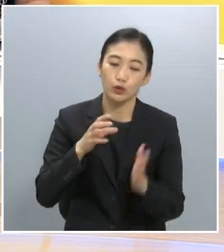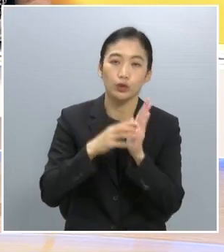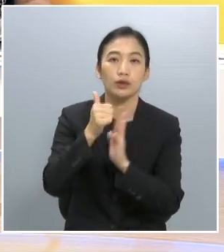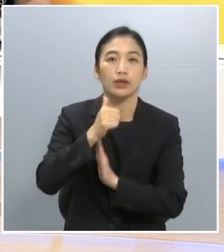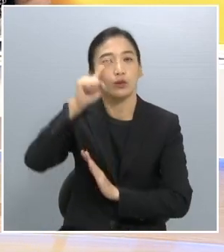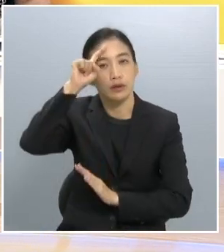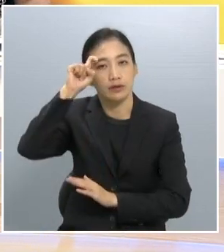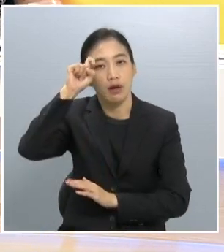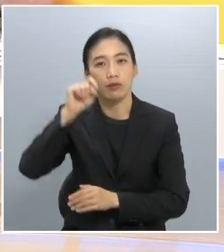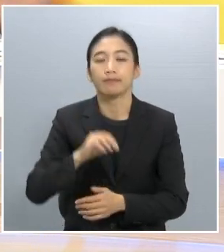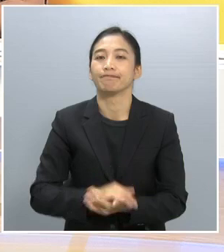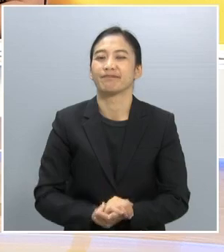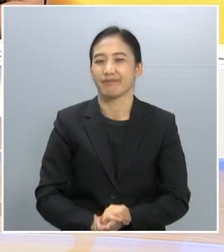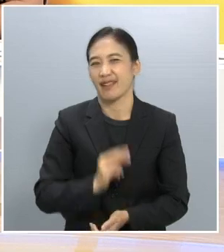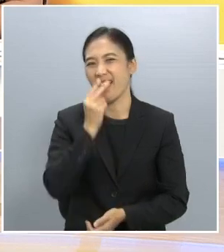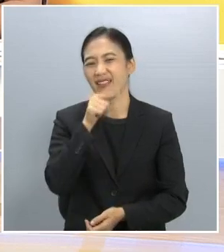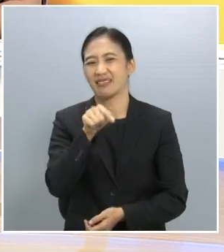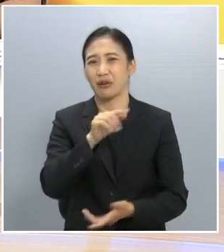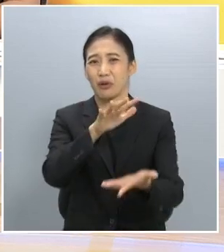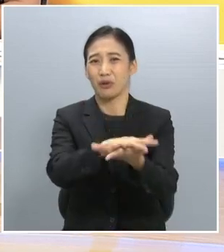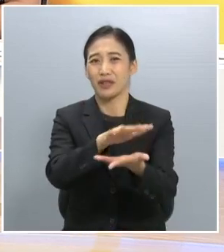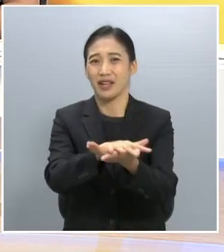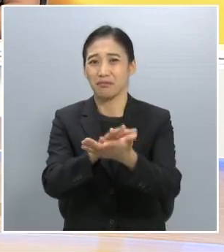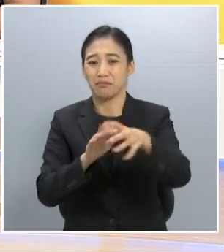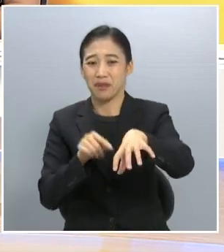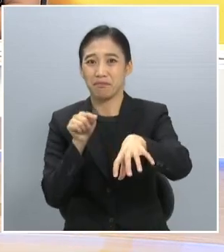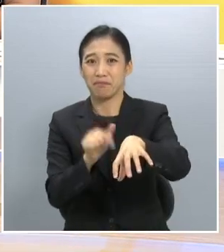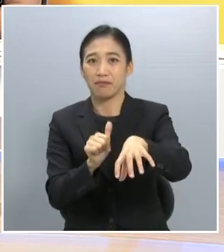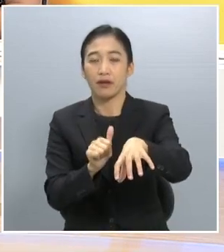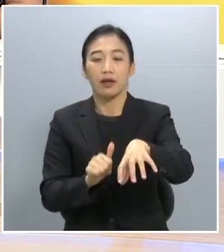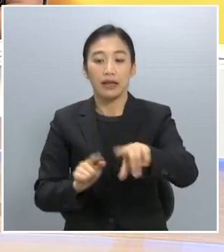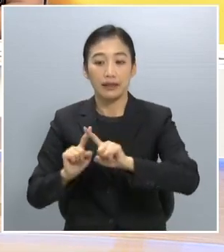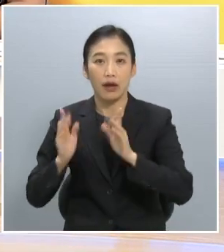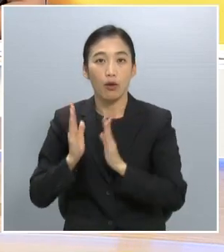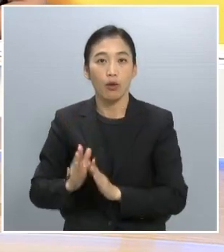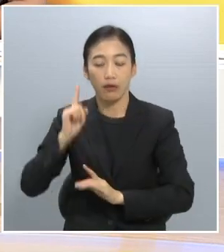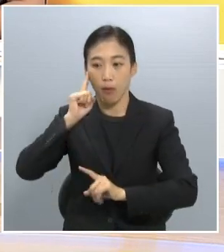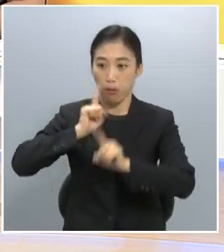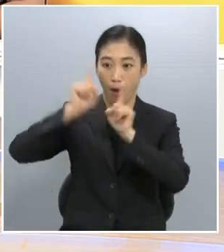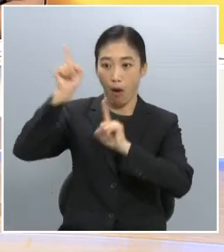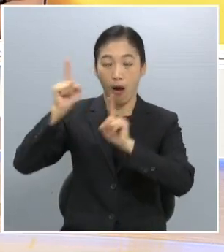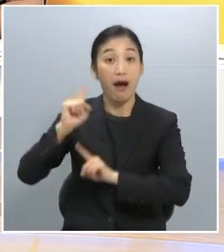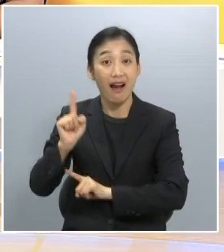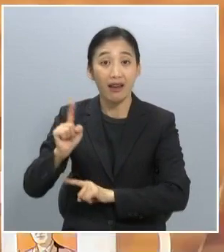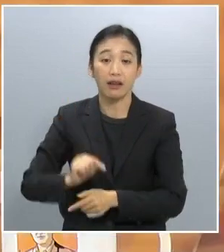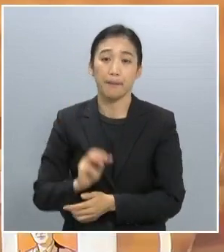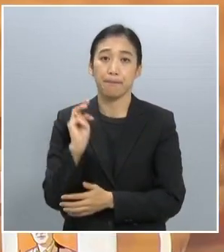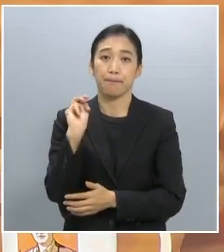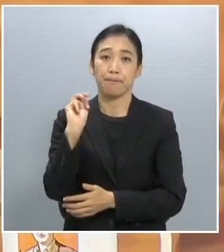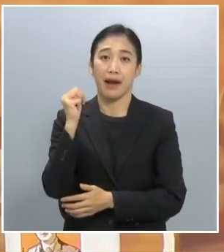แล้วเห็นโรงเรียนเป็นจุดเป้าหมายเลยหนุ่มคลั่งถือไม้บุกโรงเรียนที่กระ